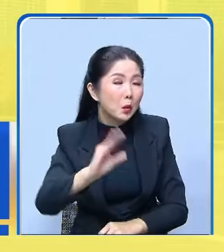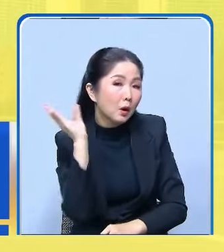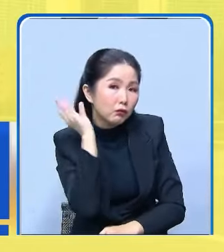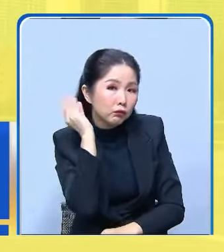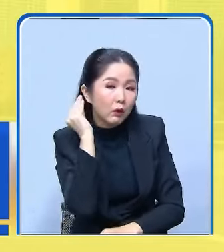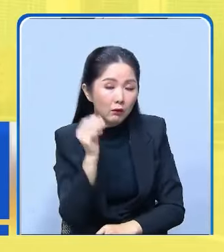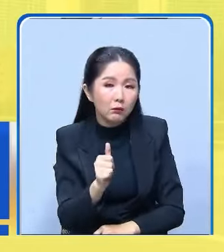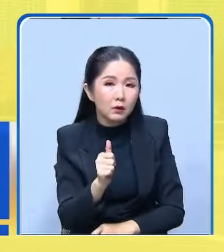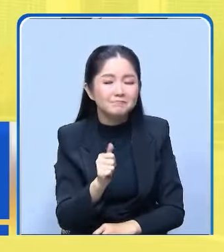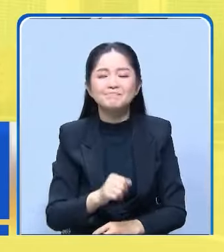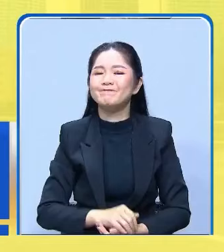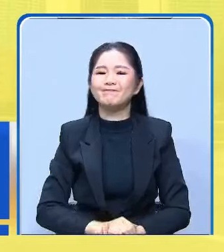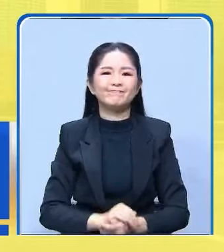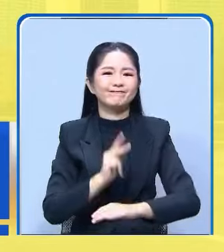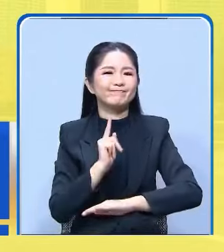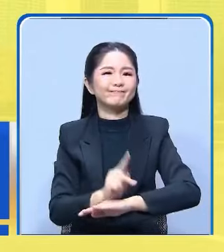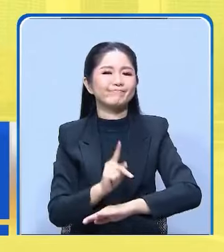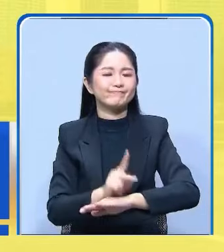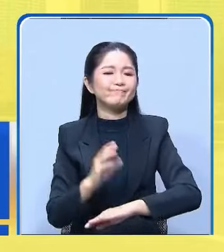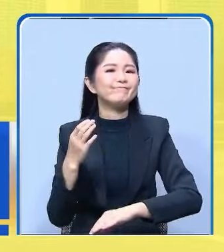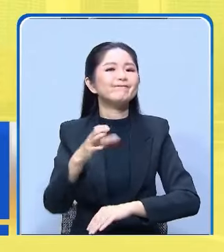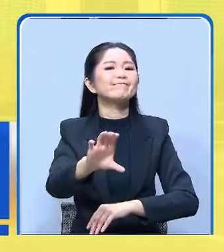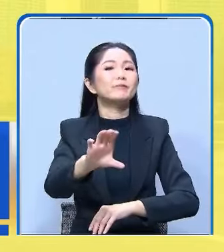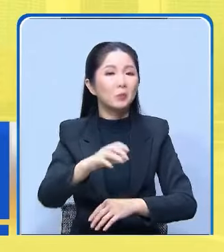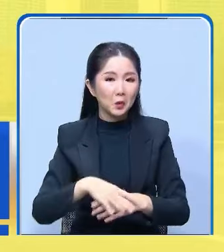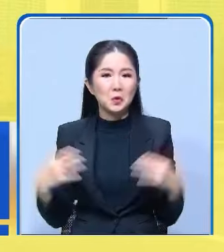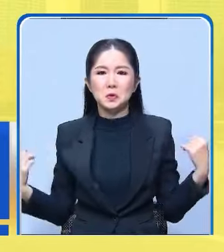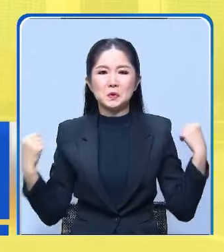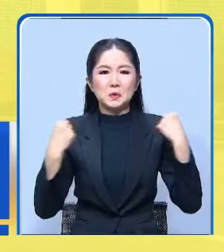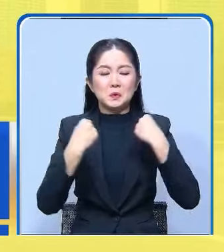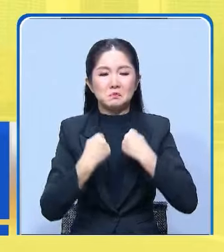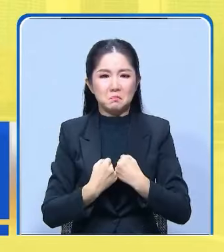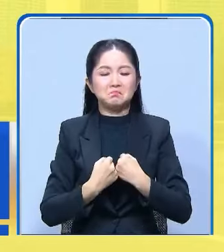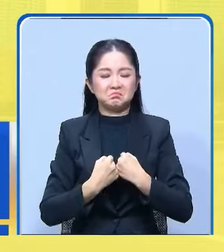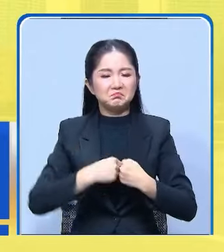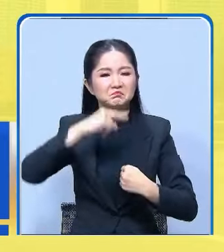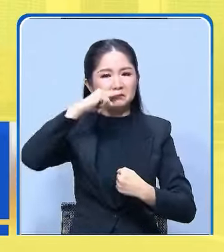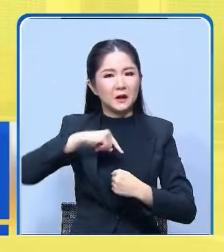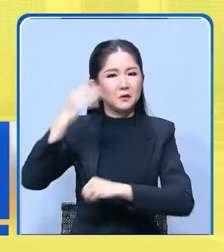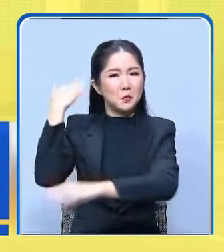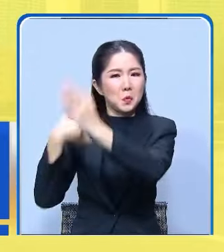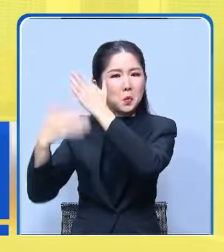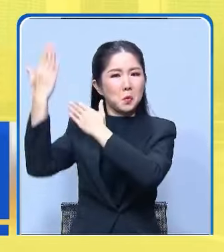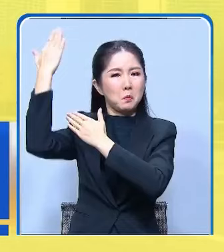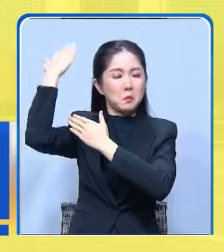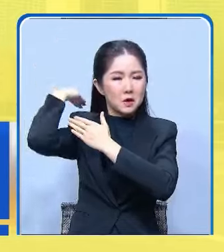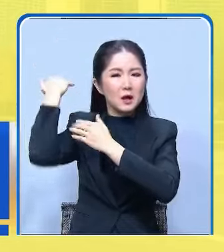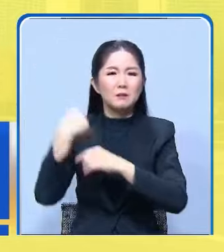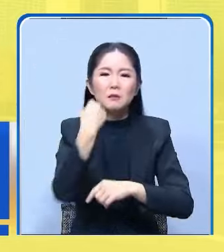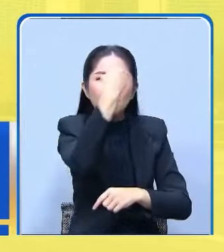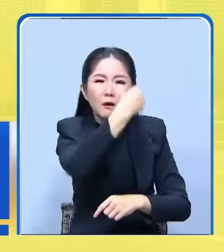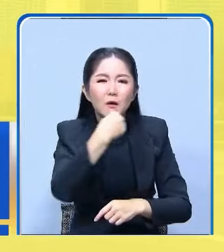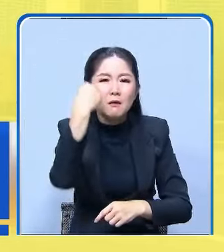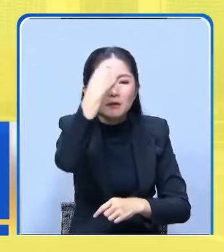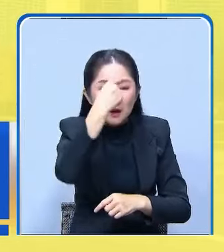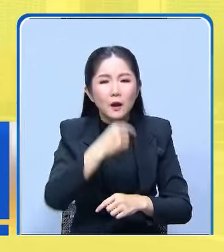ไวรัลในโซเชียลค่ะหญิงคนนี้แต่งกายแบบชุดจัดเต็มมาเลยนะคะเป็นชุดไทยโบราณถ้าไม่เบลอหน้าเนี่ยจะเห็นว่าเธอทาคิ้วเขียน